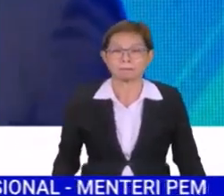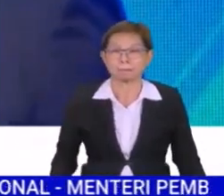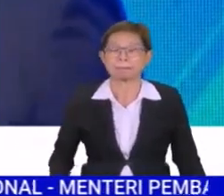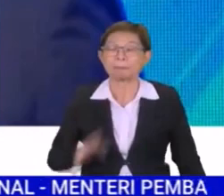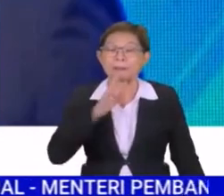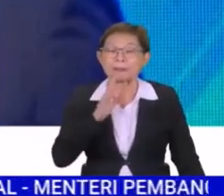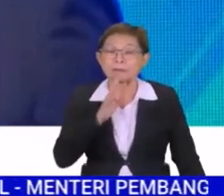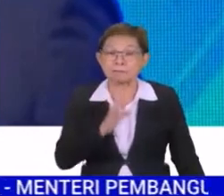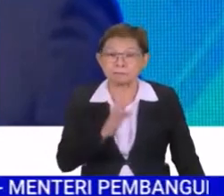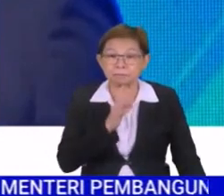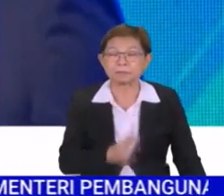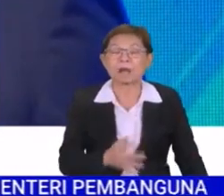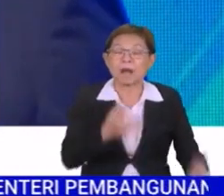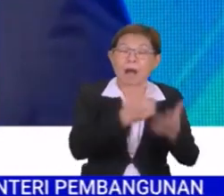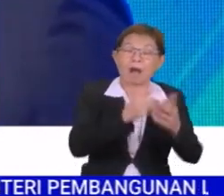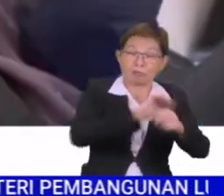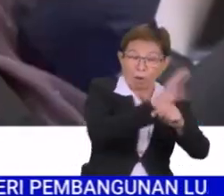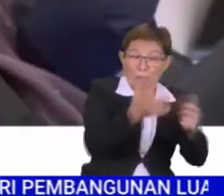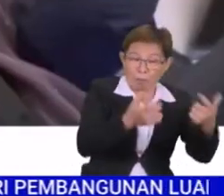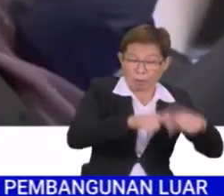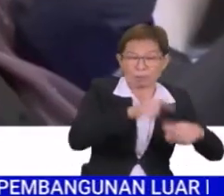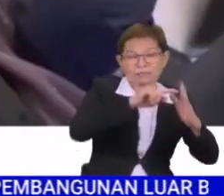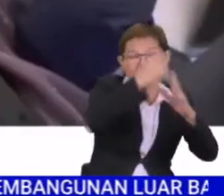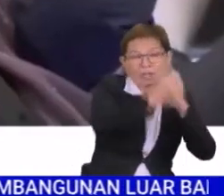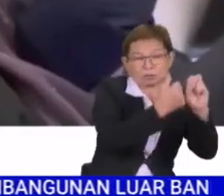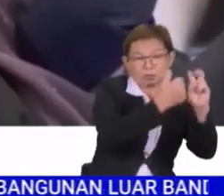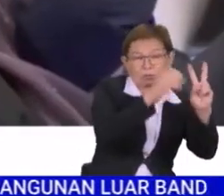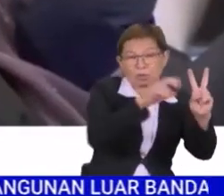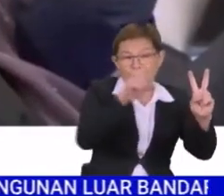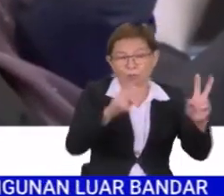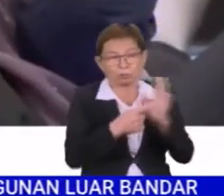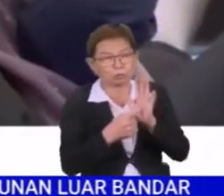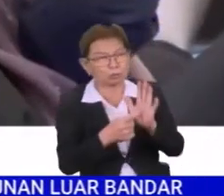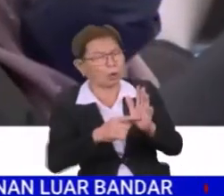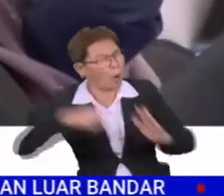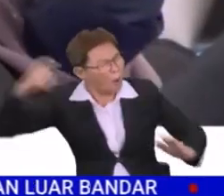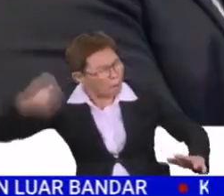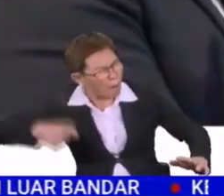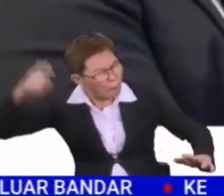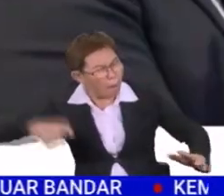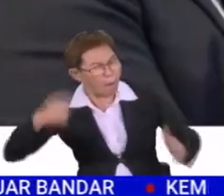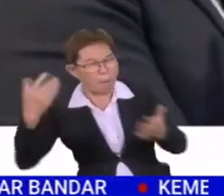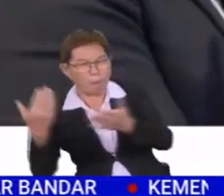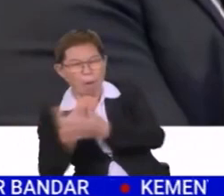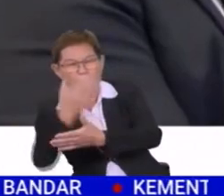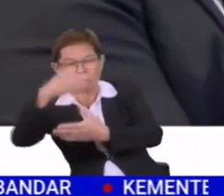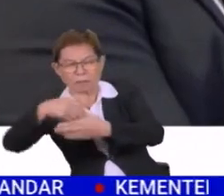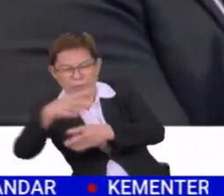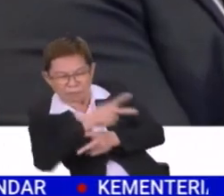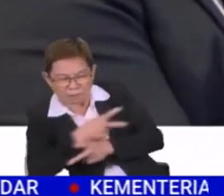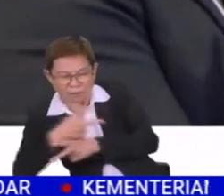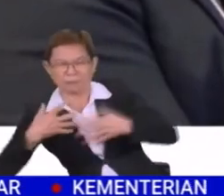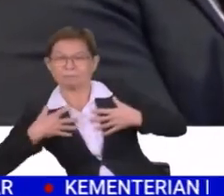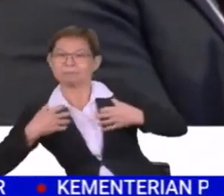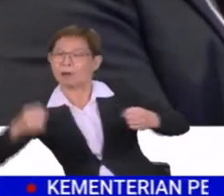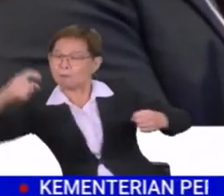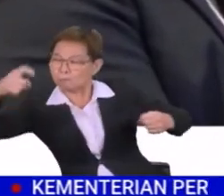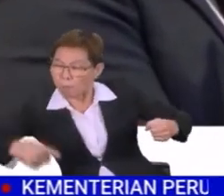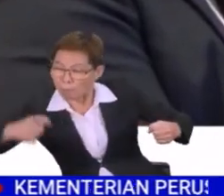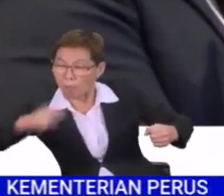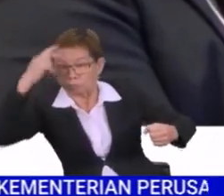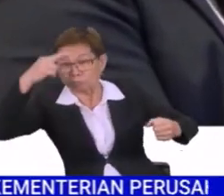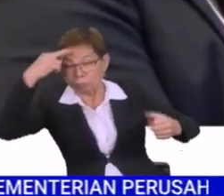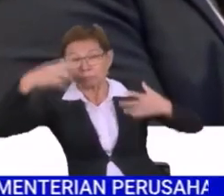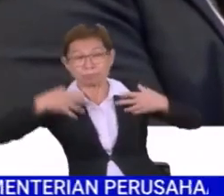Ujar beliau, COVID-19 yang melanda negara sejak 2020 memperlihatkan betapa perlunya pembaharuan dalam penjagaan kesihatan.